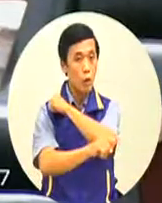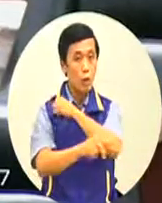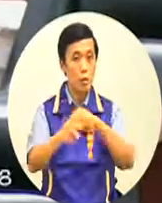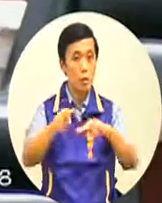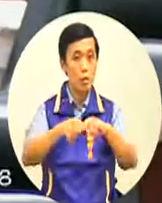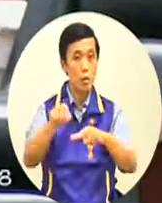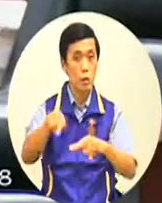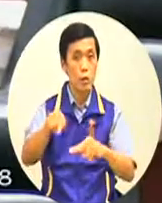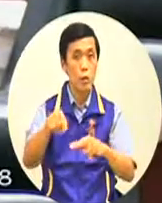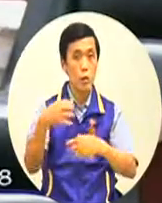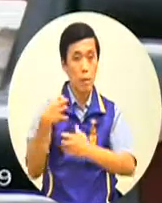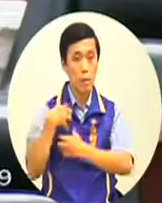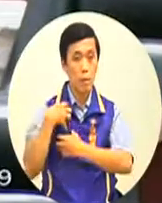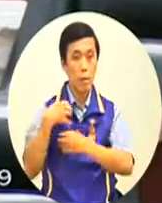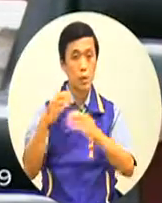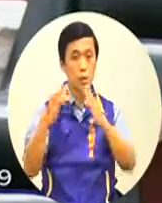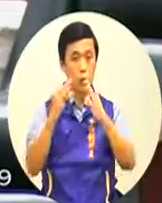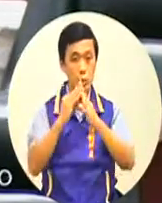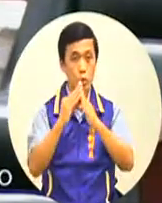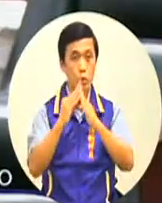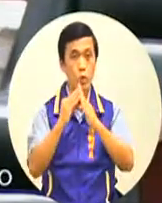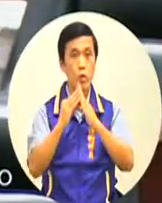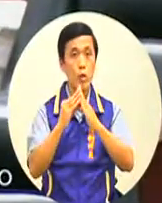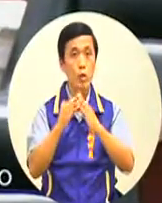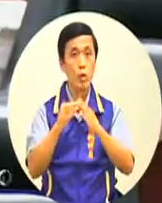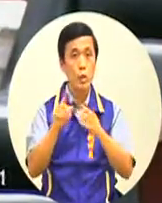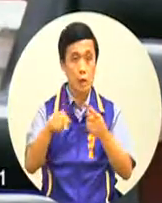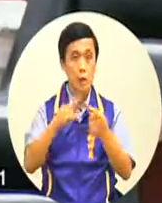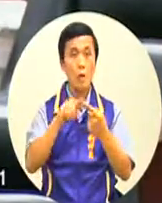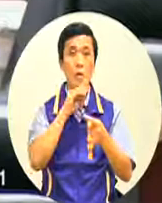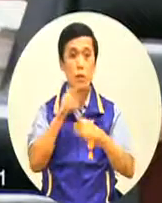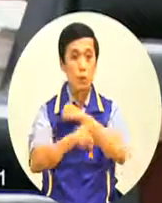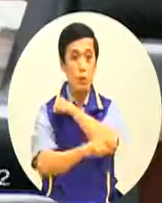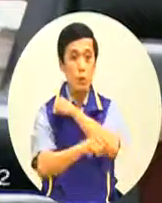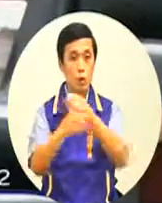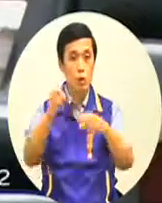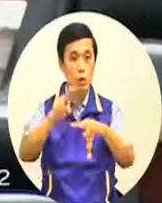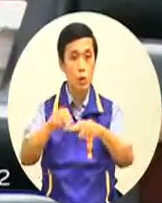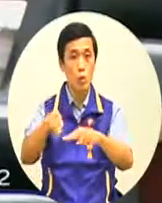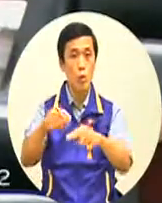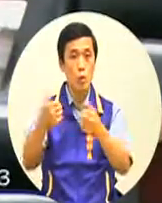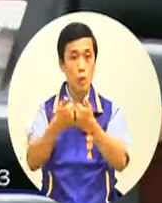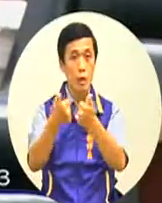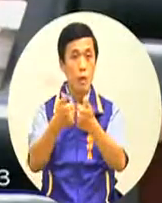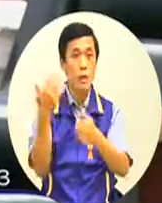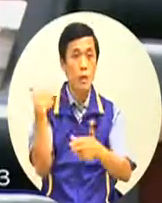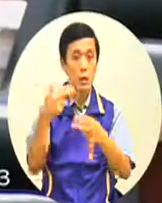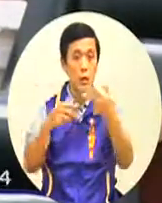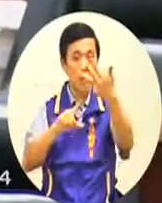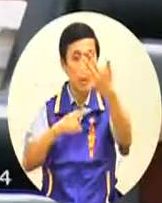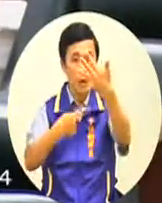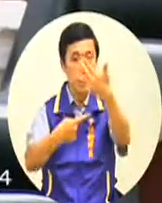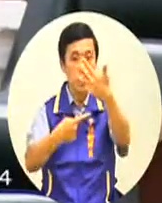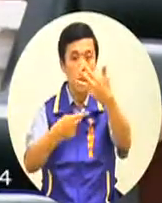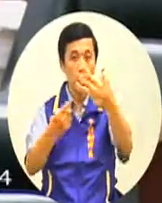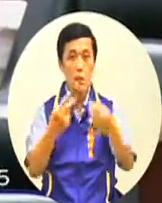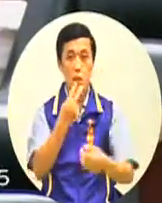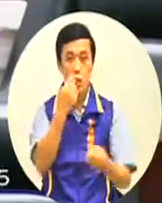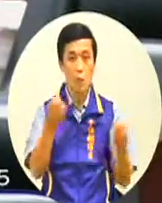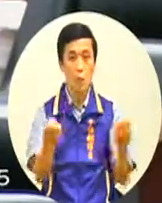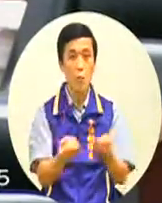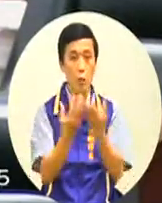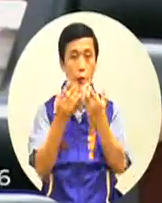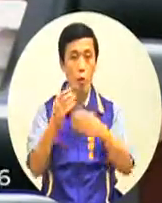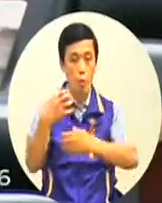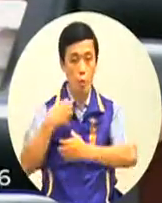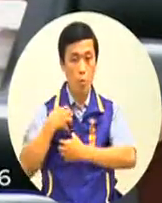谢殡仪局的同仁，在台风救灾的时候我印象很深刻，其实像八一七报的时候其实是非常多国军弟兄来对我们做协助